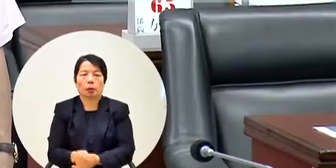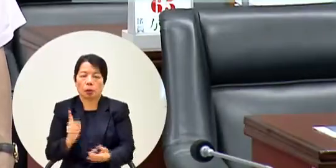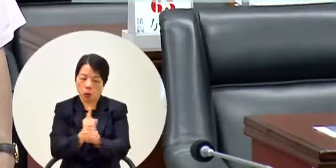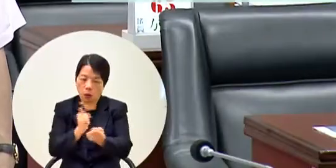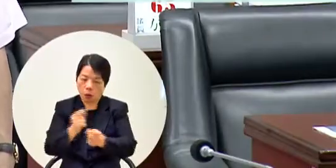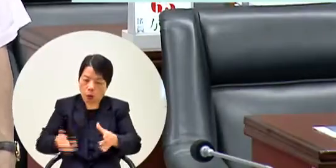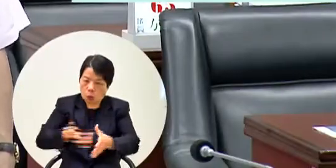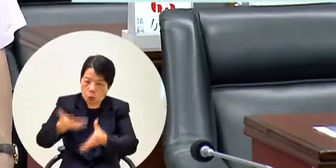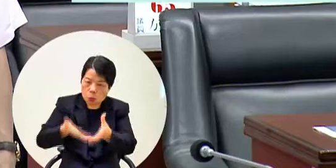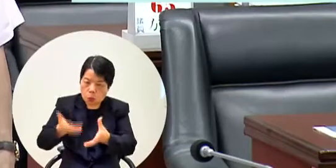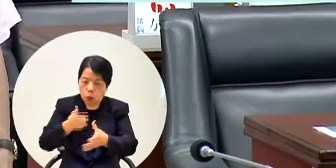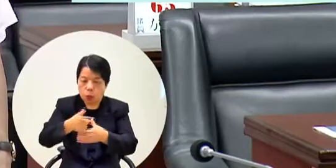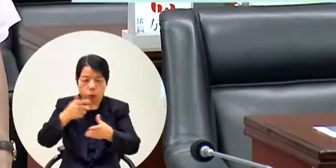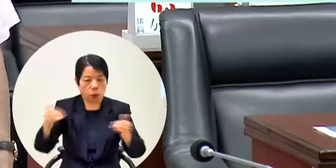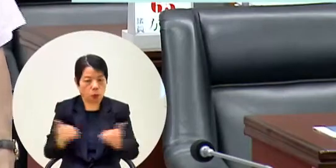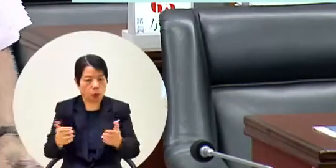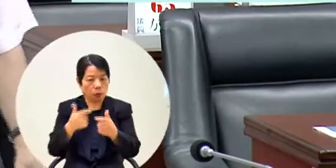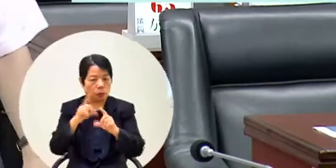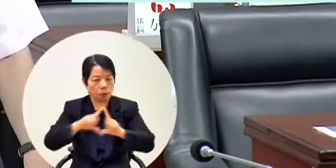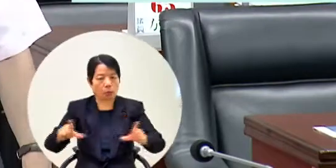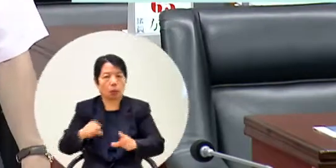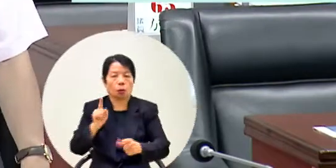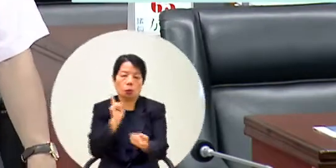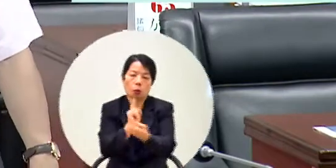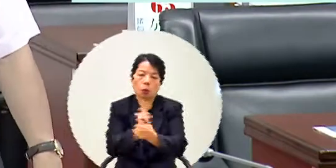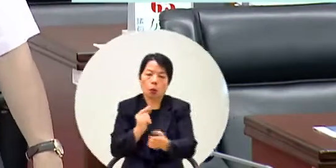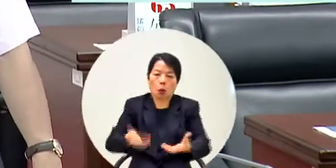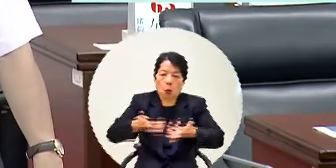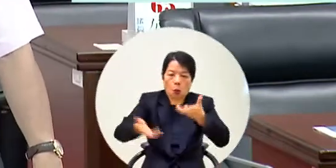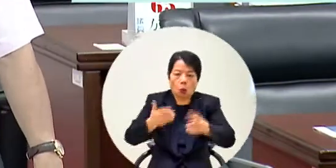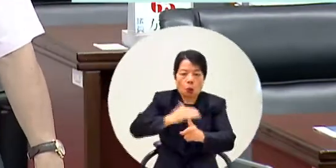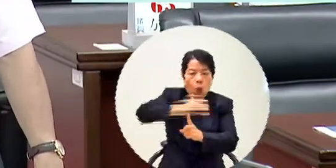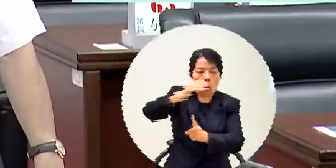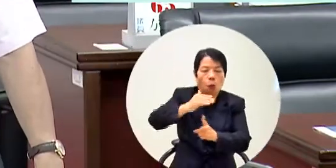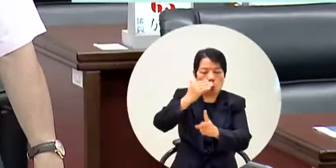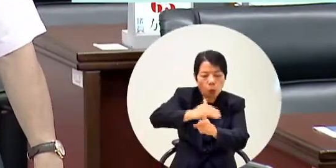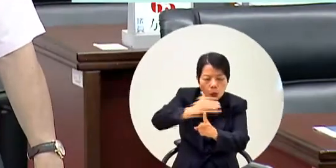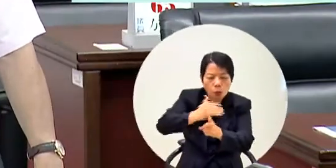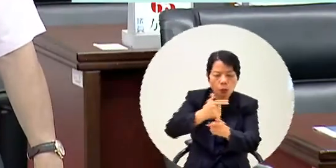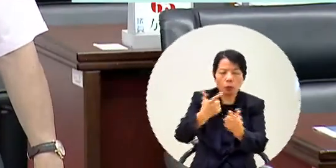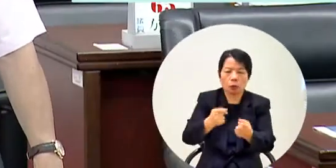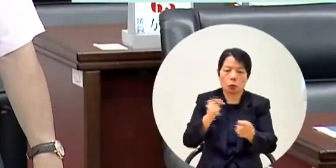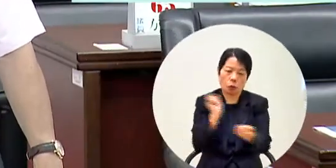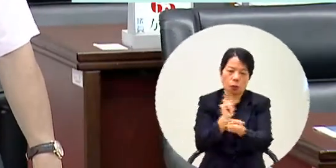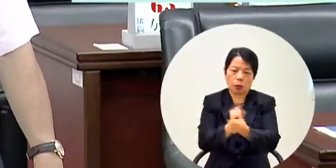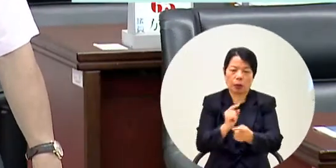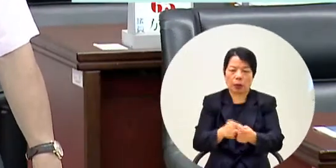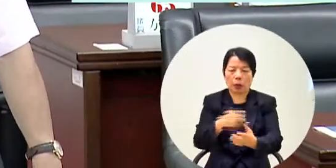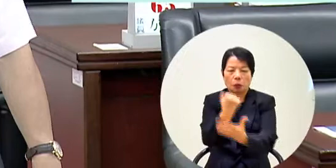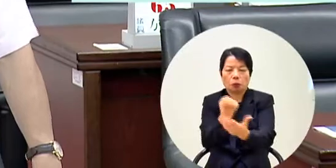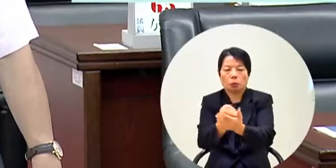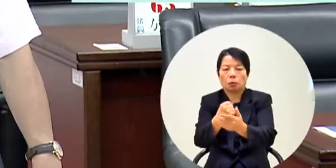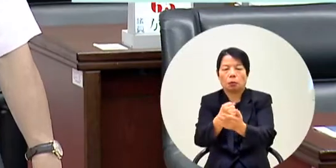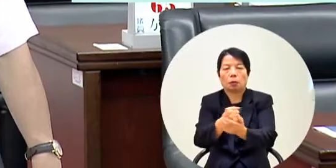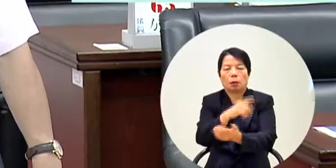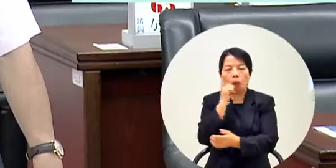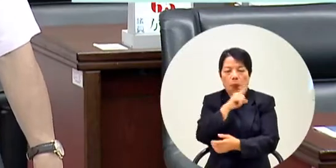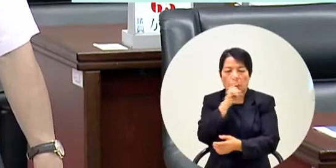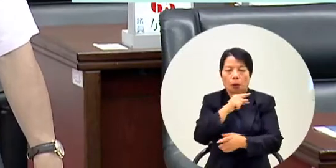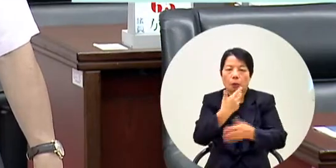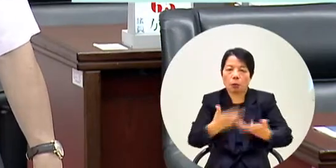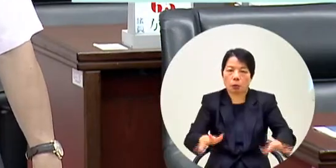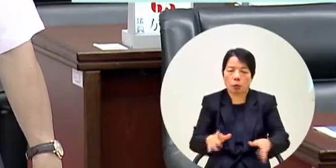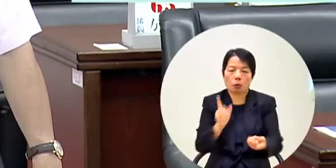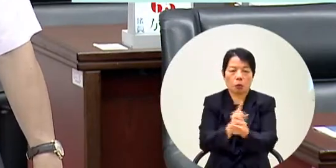问题。哦，啊，因为你路温无够，产生的污染物阁愈侪。哦，所以这个整个是一个恶性